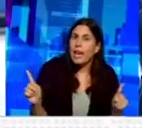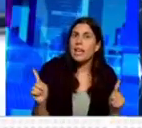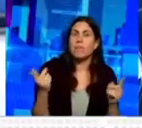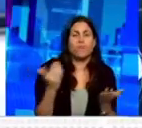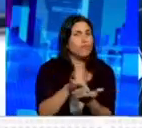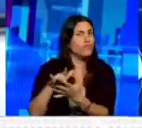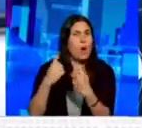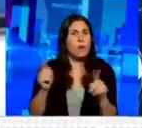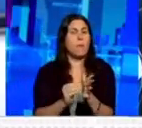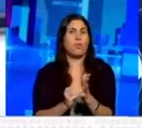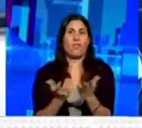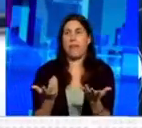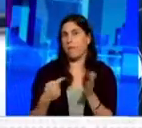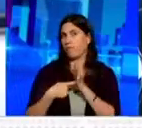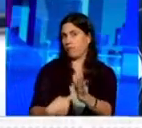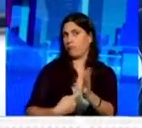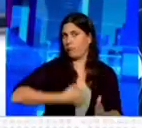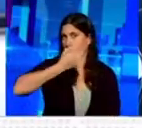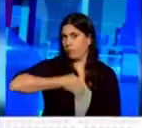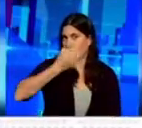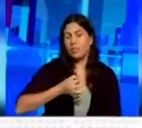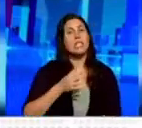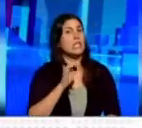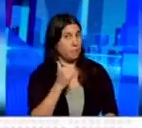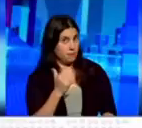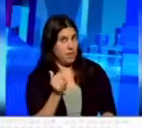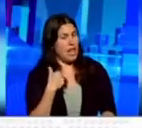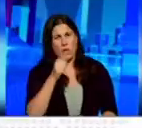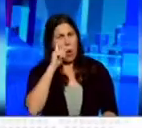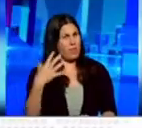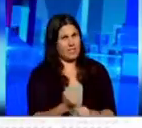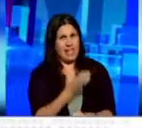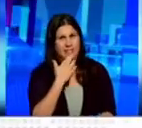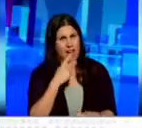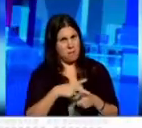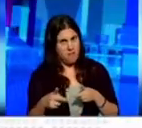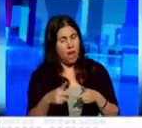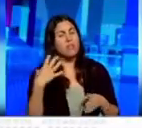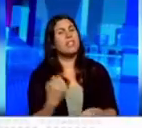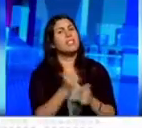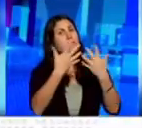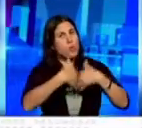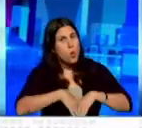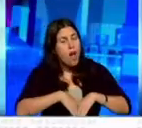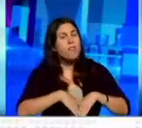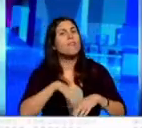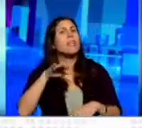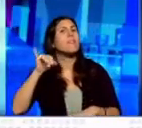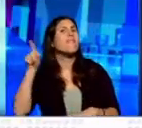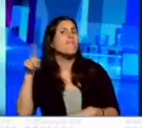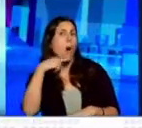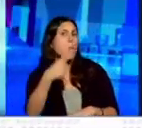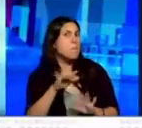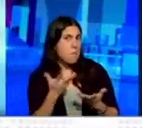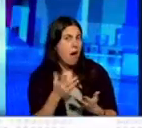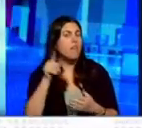אחרות להופיע בהם? א', הם ימצאו, ב', אני לא חושב שזה הישג של ישראל, זה הישג משולב. אני חושב שהעניין שם, ונאמר גם על ידי יפעה, זה שילוב.